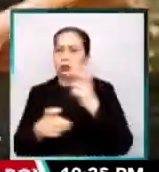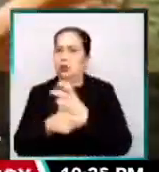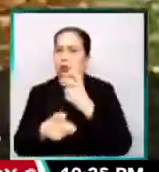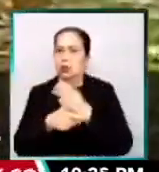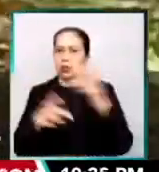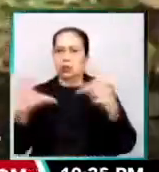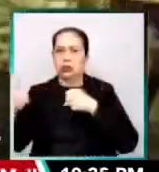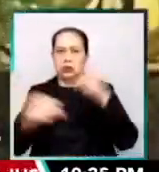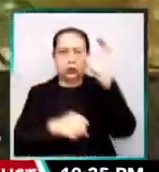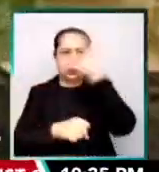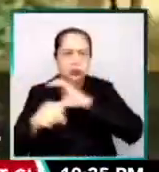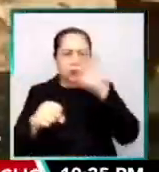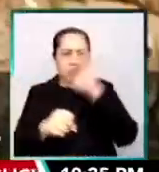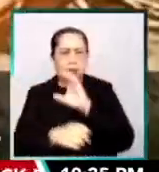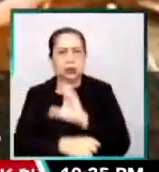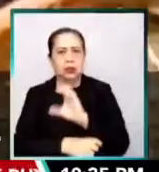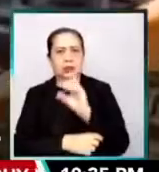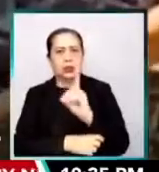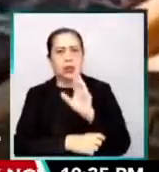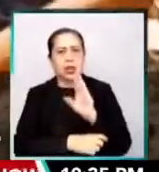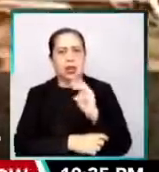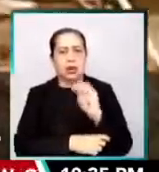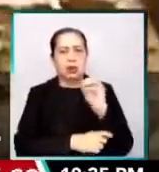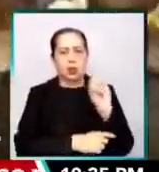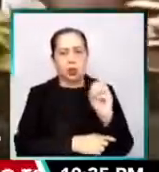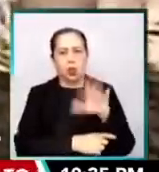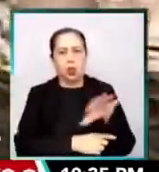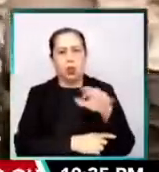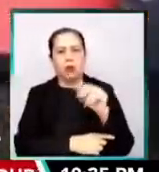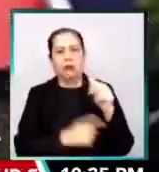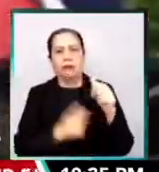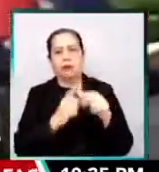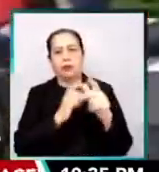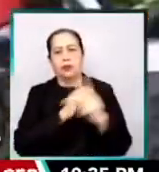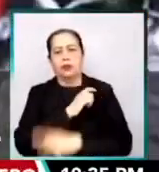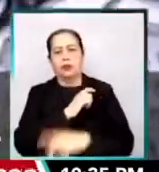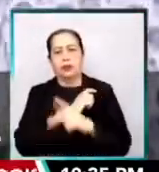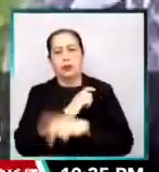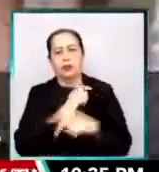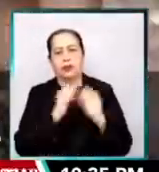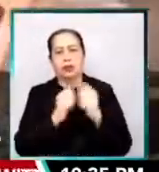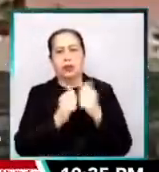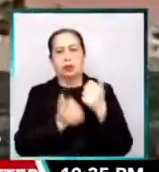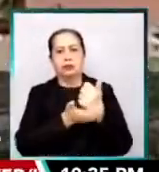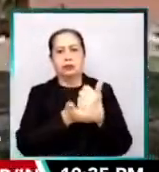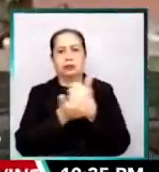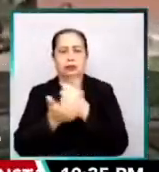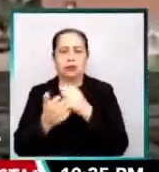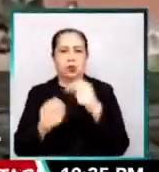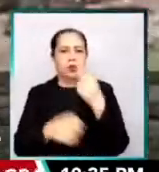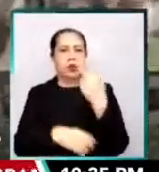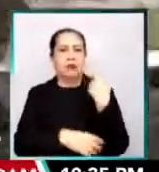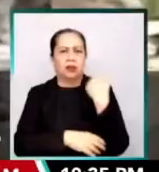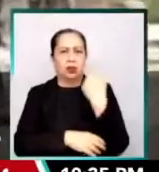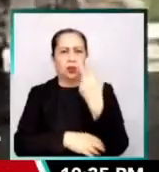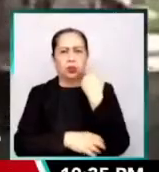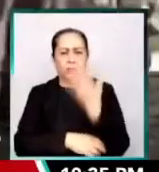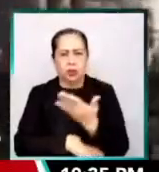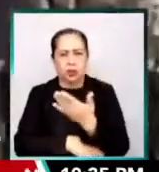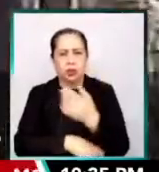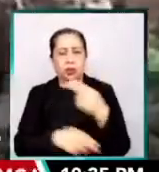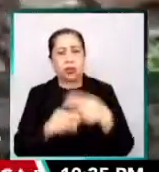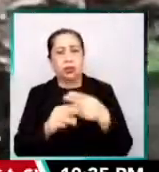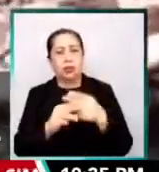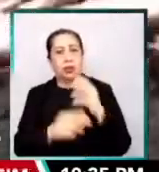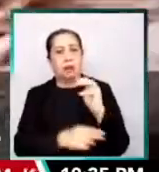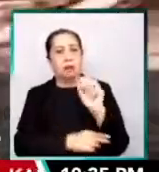ng CDRRMO Oroqueta at First Provincial Mobile Force Company sa dalawang nasawi. Nakilala silang sina Mario